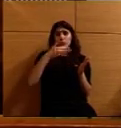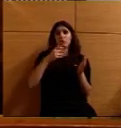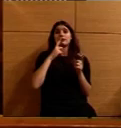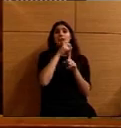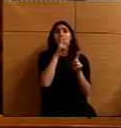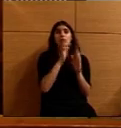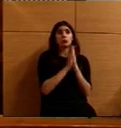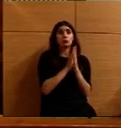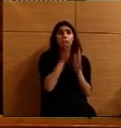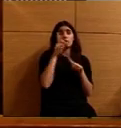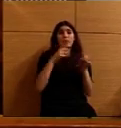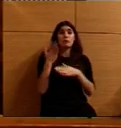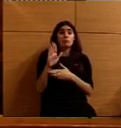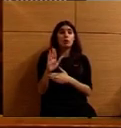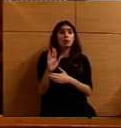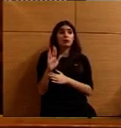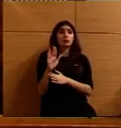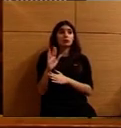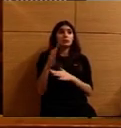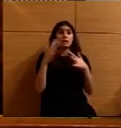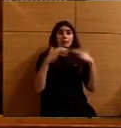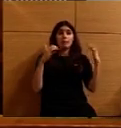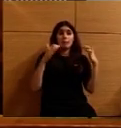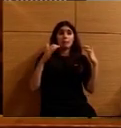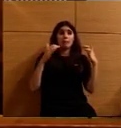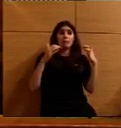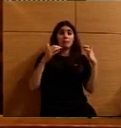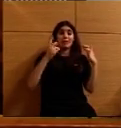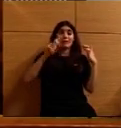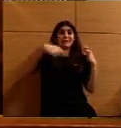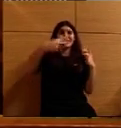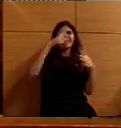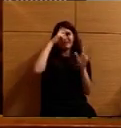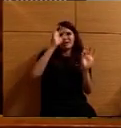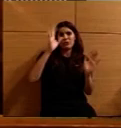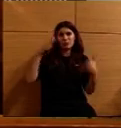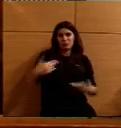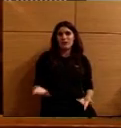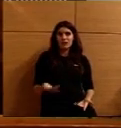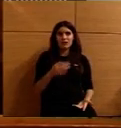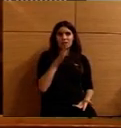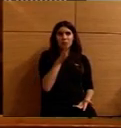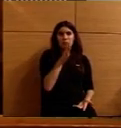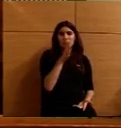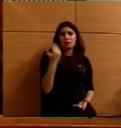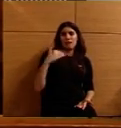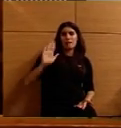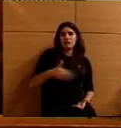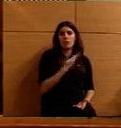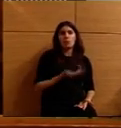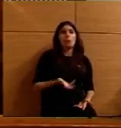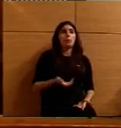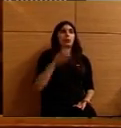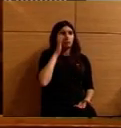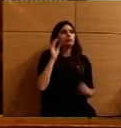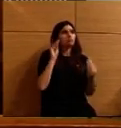mocions que sí que és veritat que fora d'este plenari, almenys el plenari que ve no té ja sentit perquè no té sentit la causa que estem defendent, però que